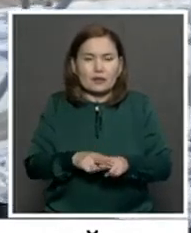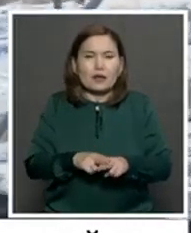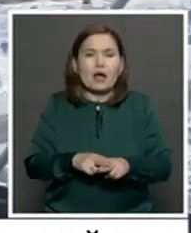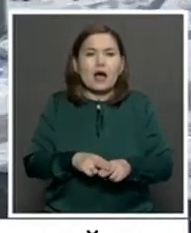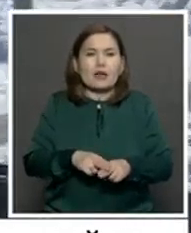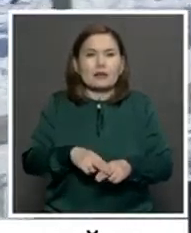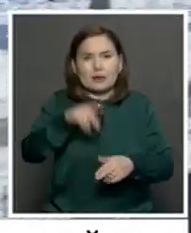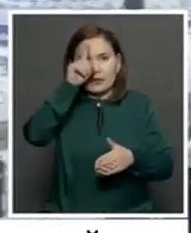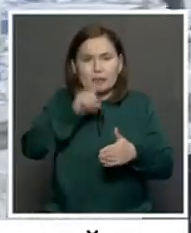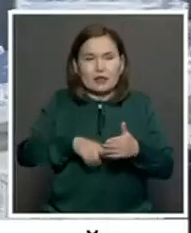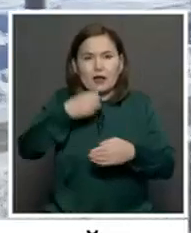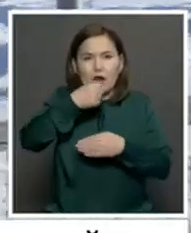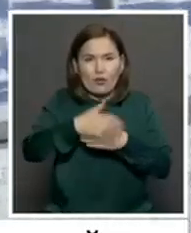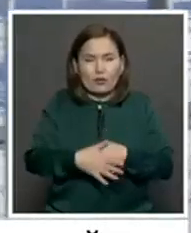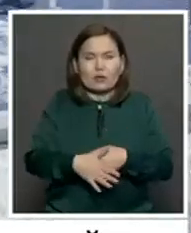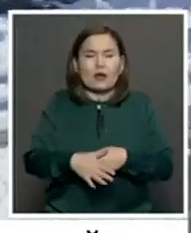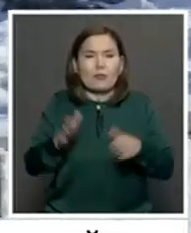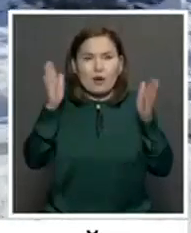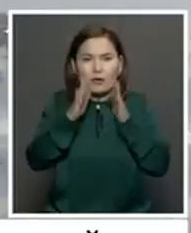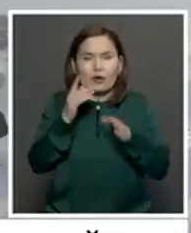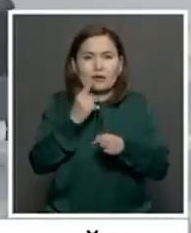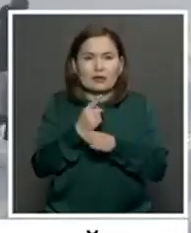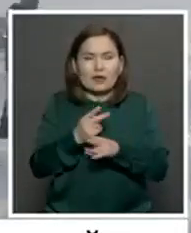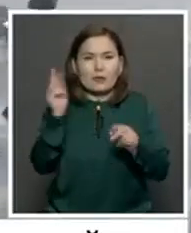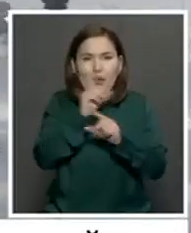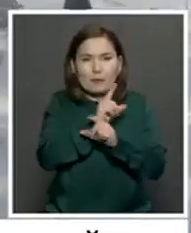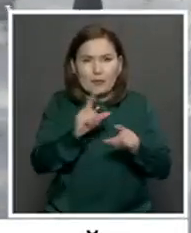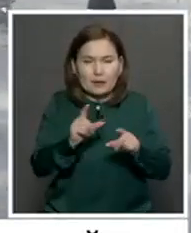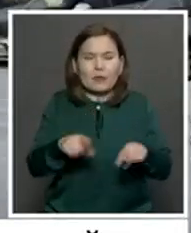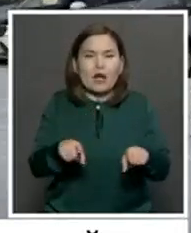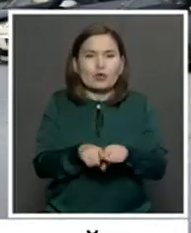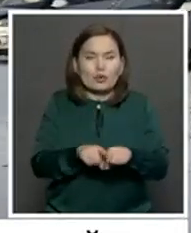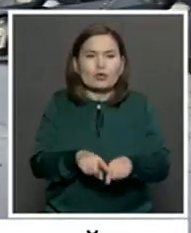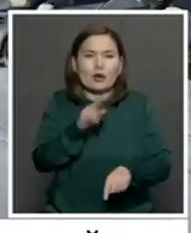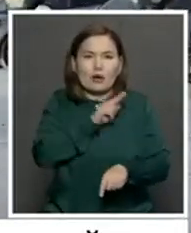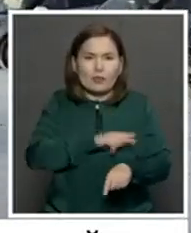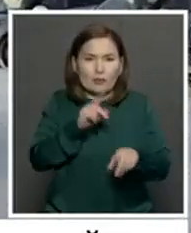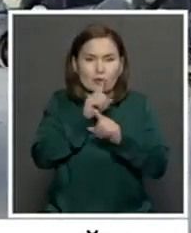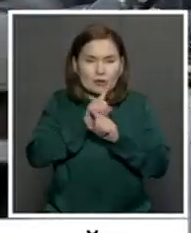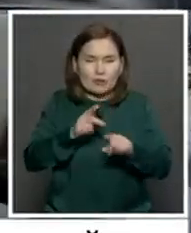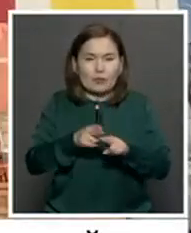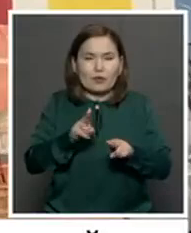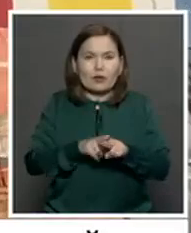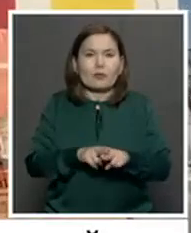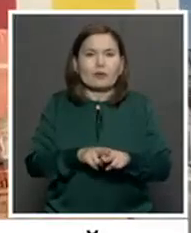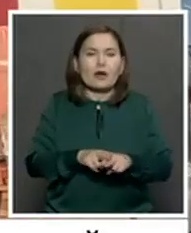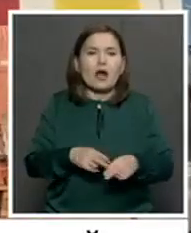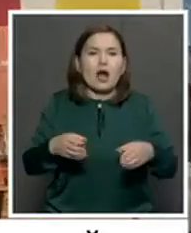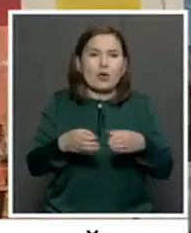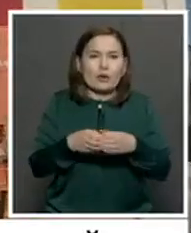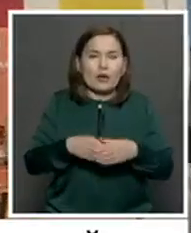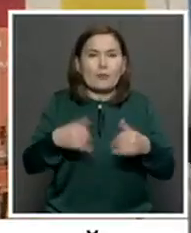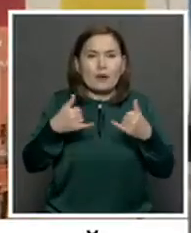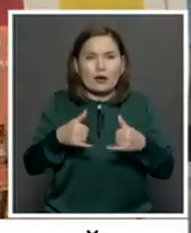діни орталықтардың жұмысына тыйым салынды. Мектепке дейінгі ұйымдардағы кезекші топтарда бала саны 15-тен аспау керек. Ұжымдық